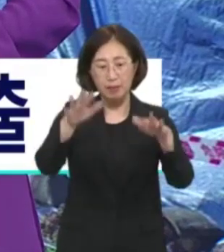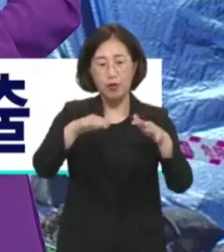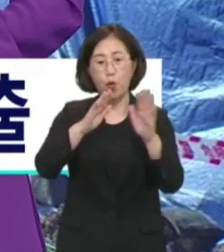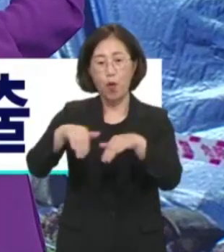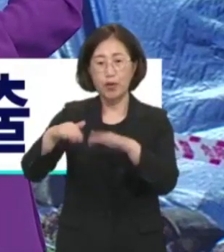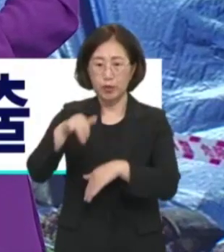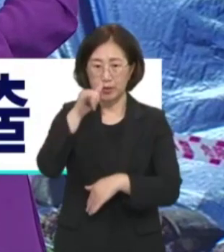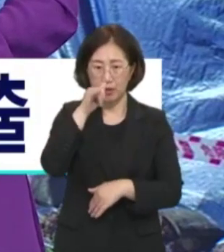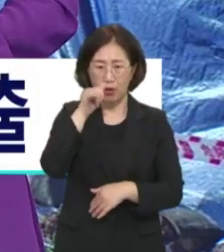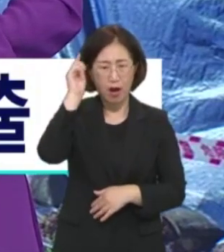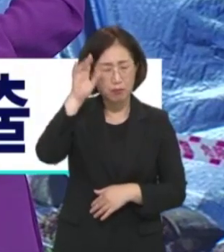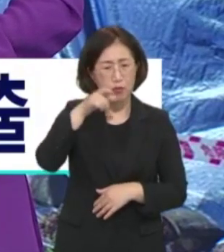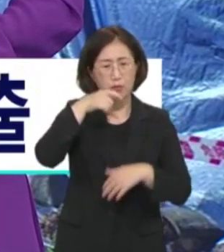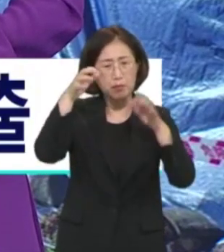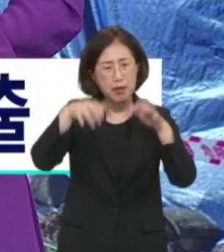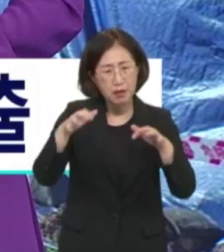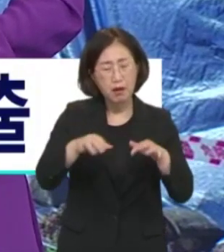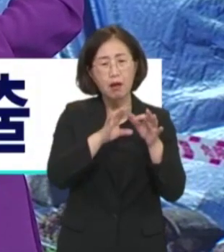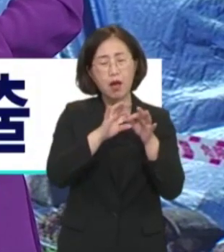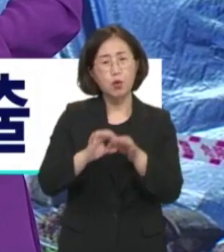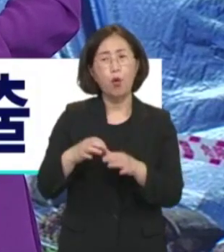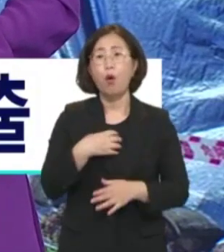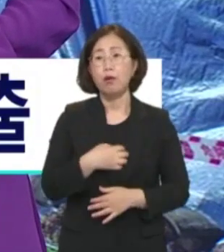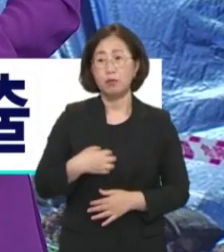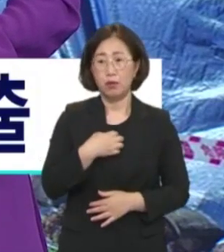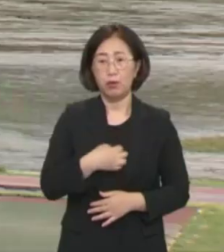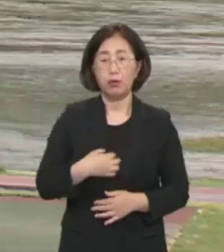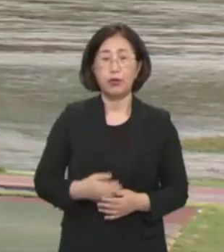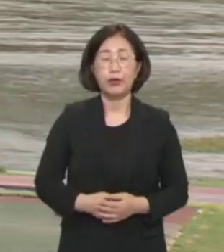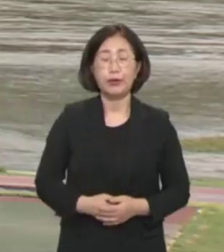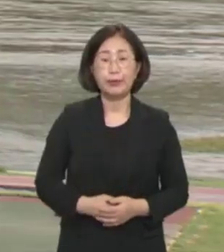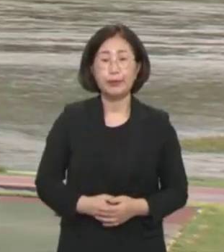끝나지 않아서 더 걱정입니다. 양정진 기자입니다.